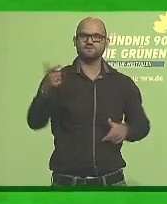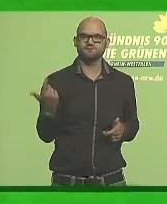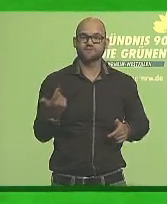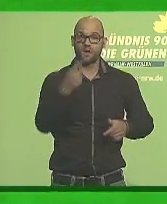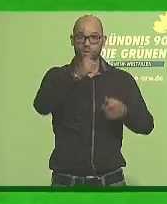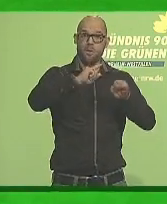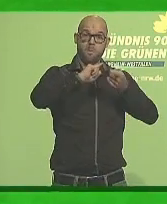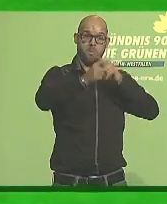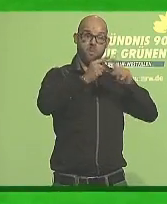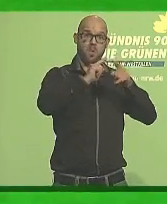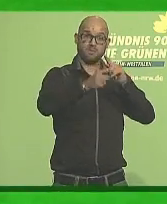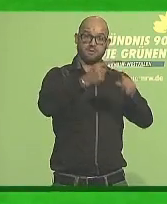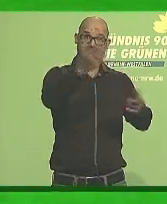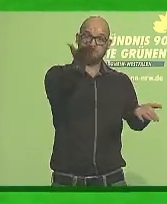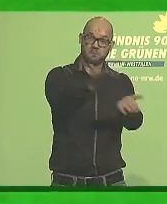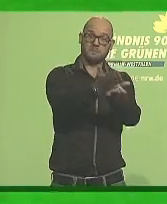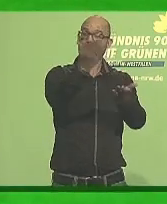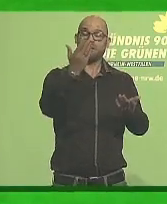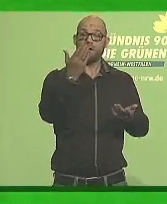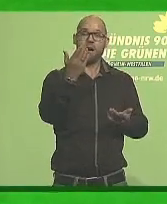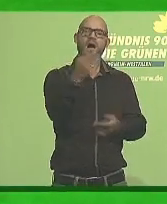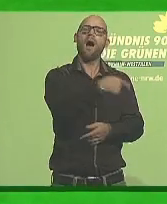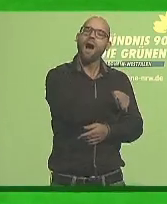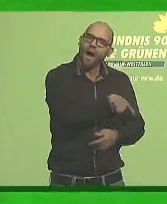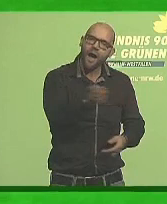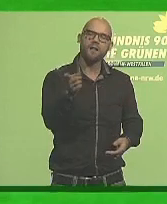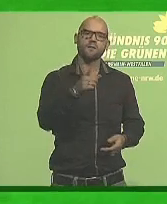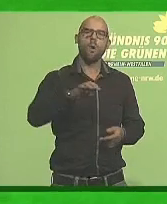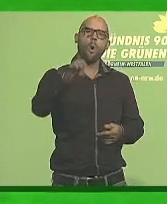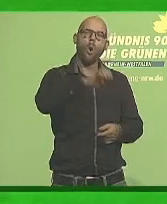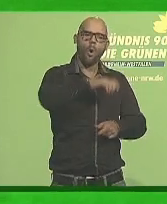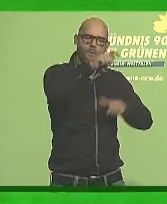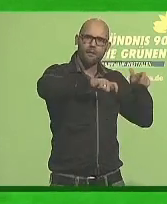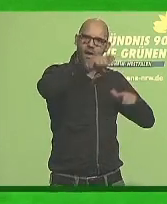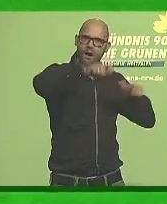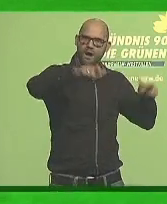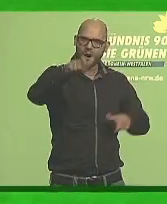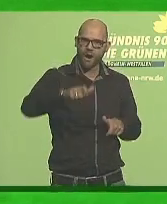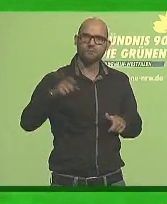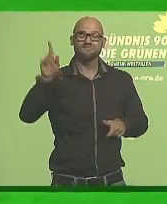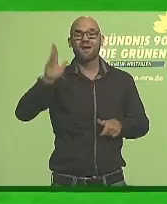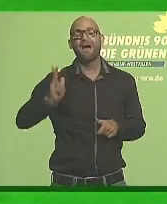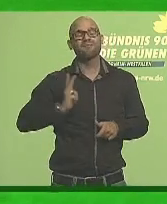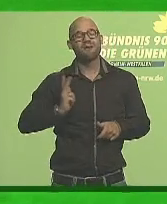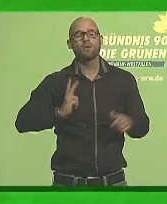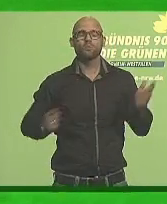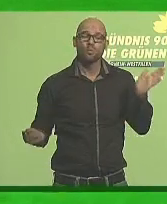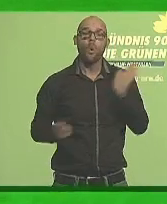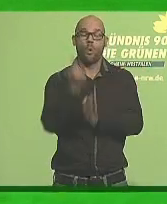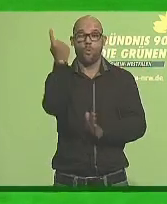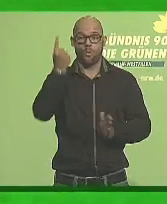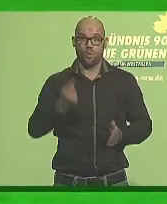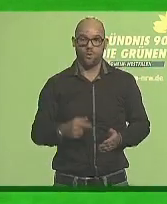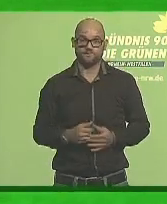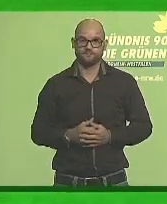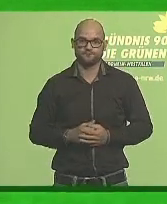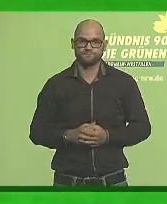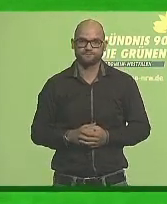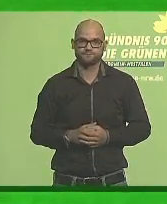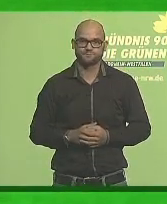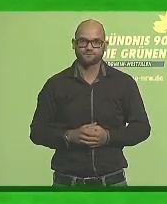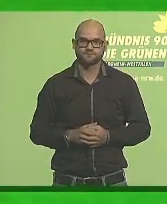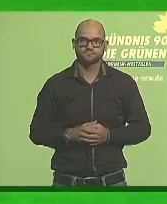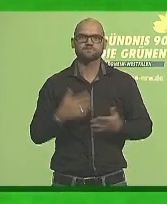die Politik gerichtet werden, diese Erwartungen, die sind immens. Ich glaube, dass dieser